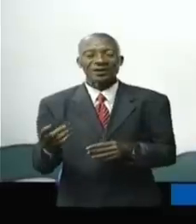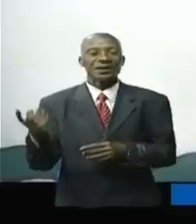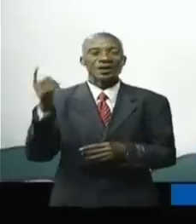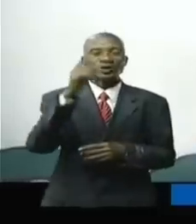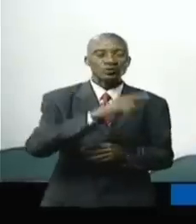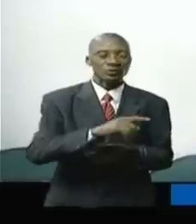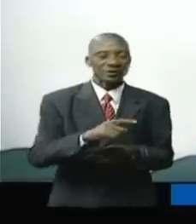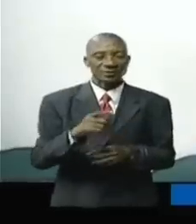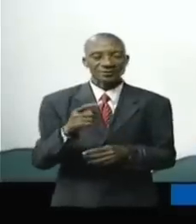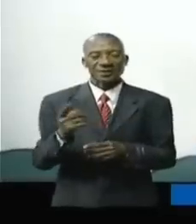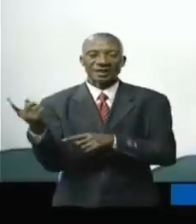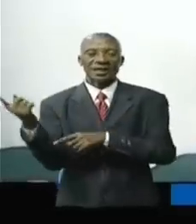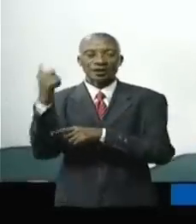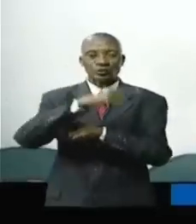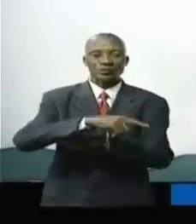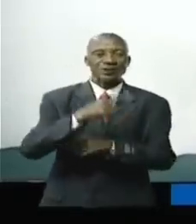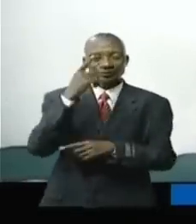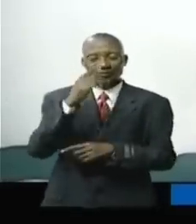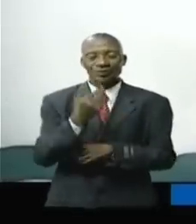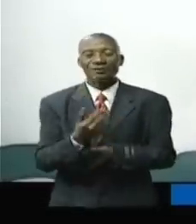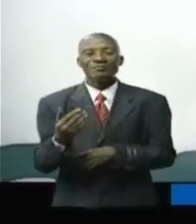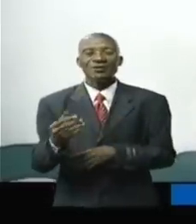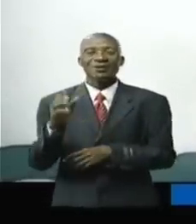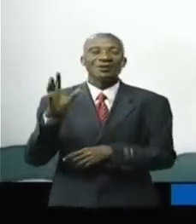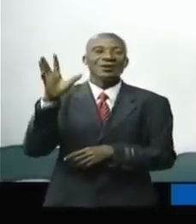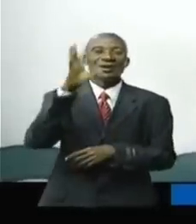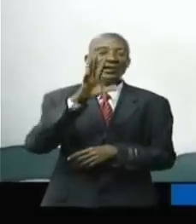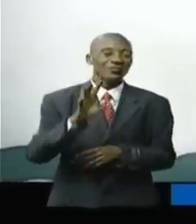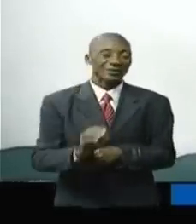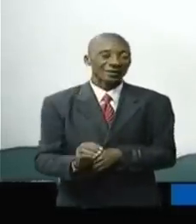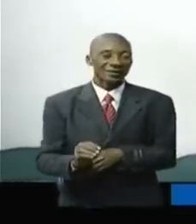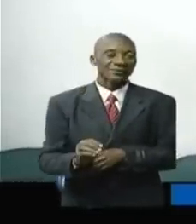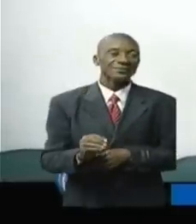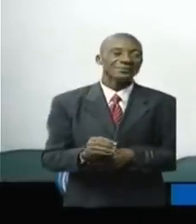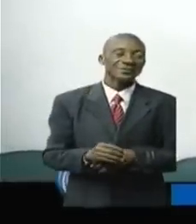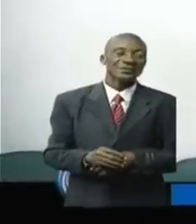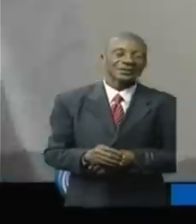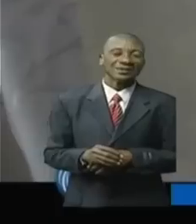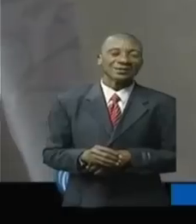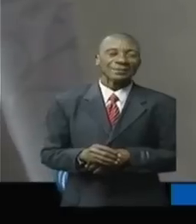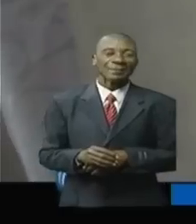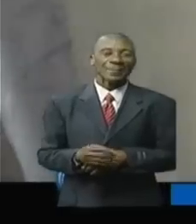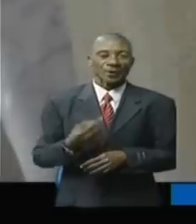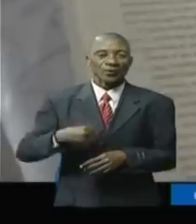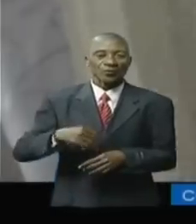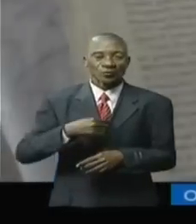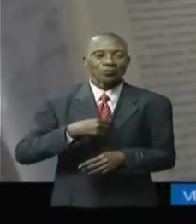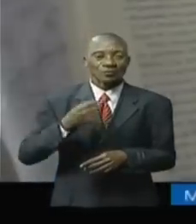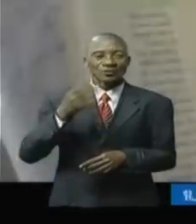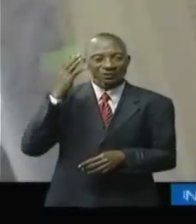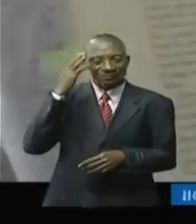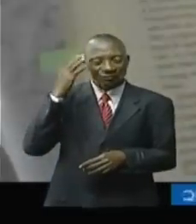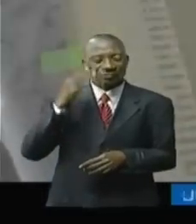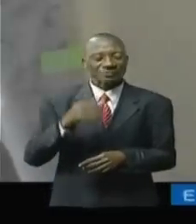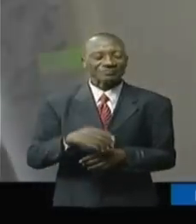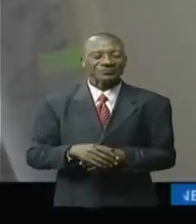donc, dans le cadre de l'activité, des activités de la fondation, nous offrons des